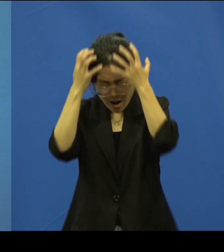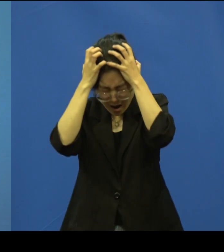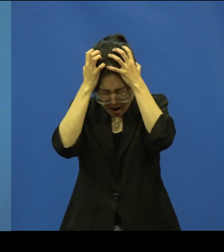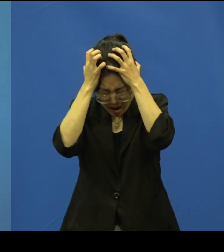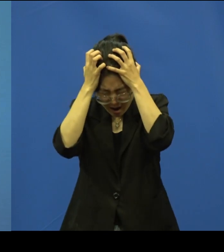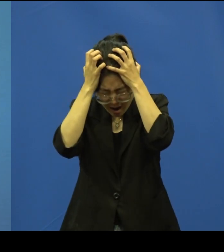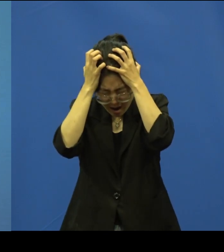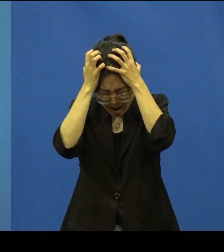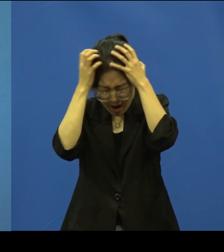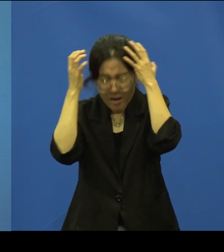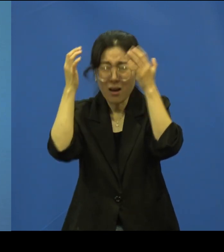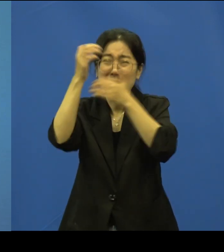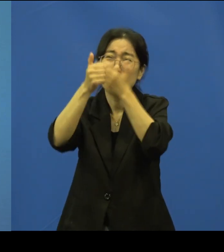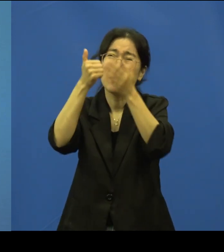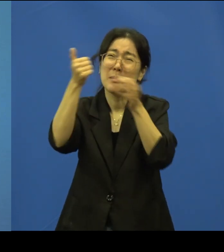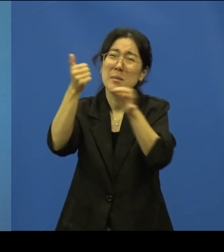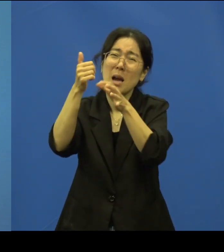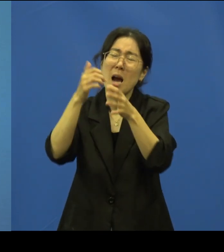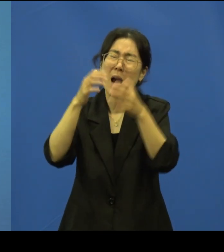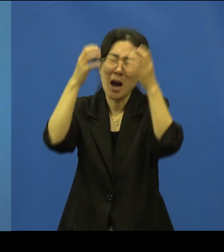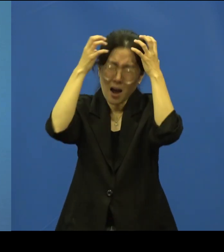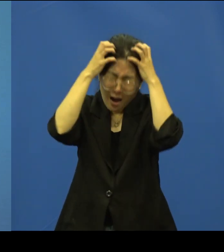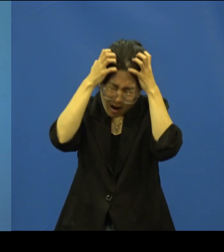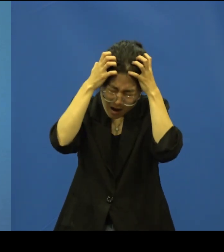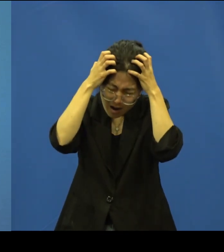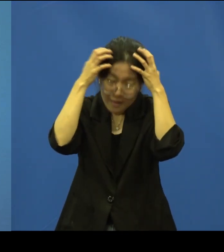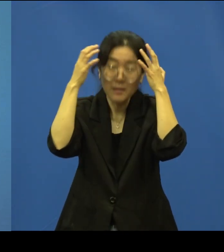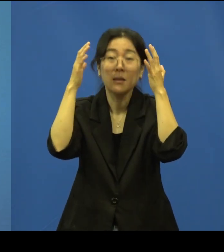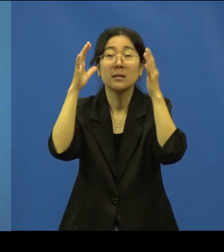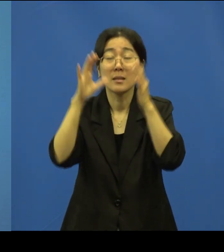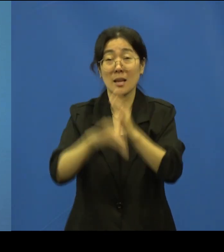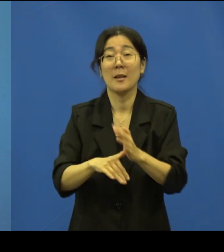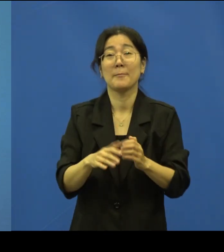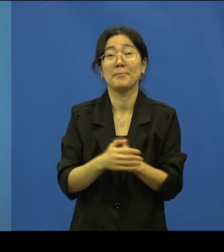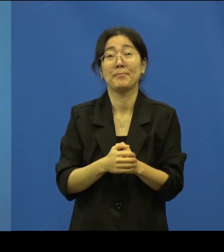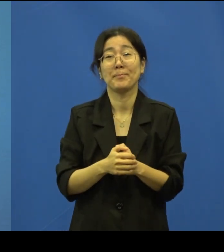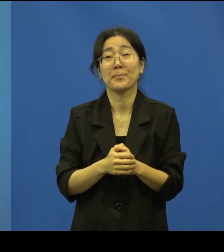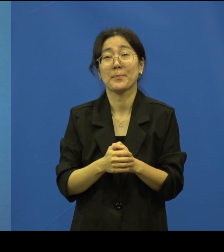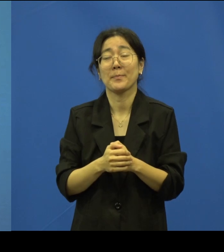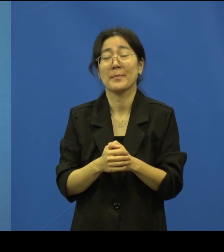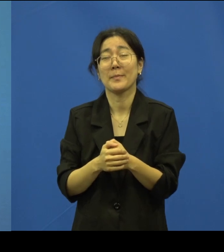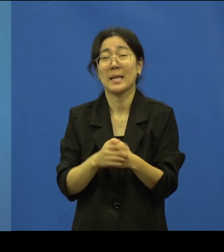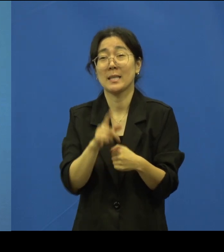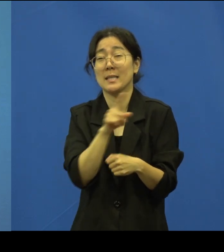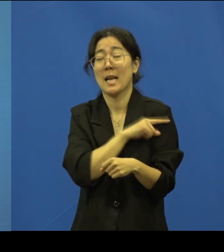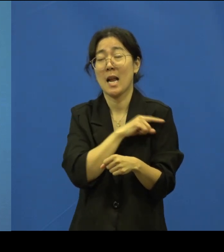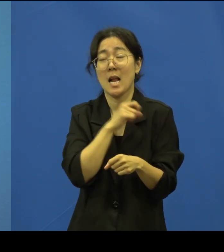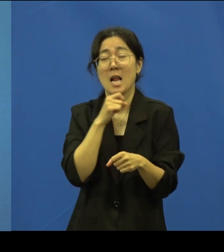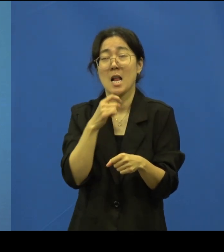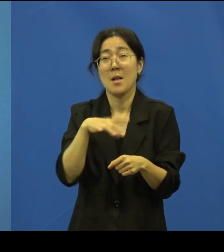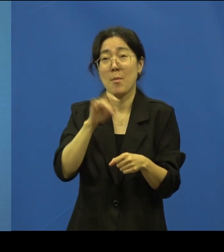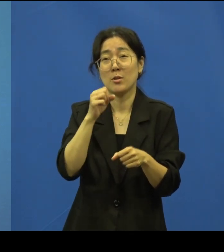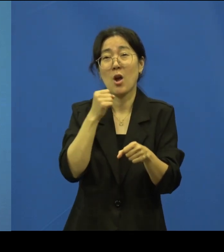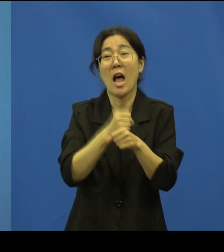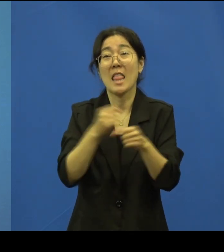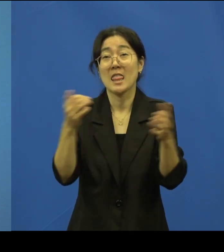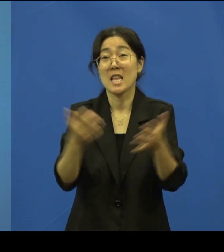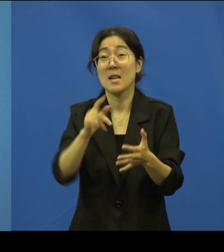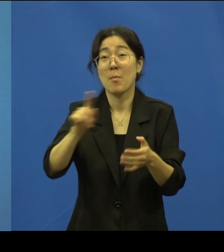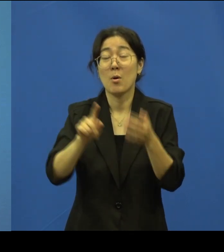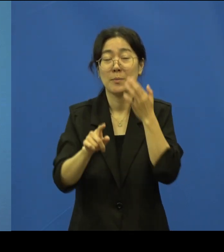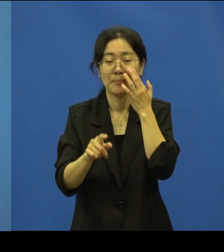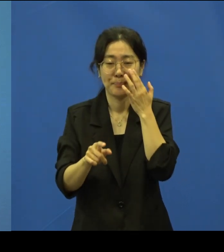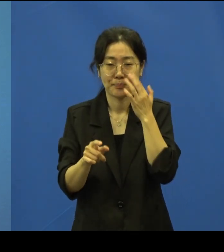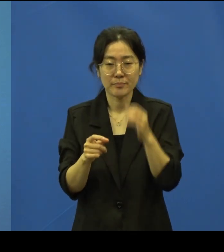생각을 다 하는 거죠. 그때 제가 한 일이 뭐냐, 기도 수첩에다가